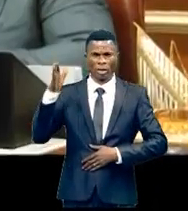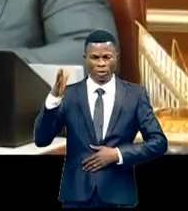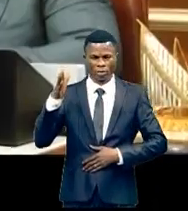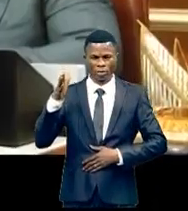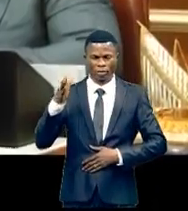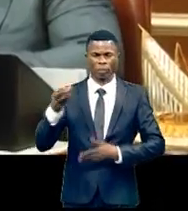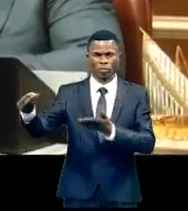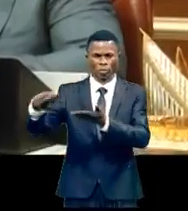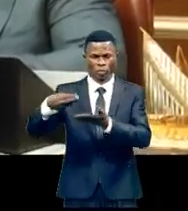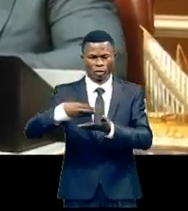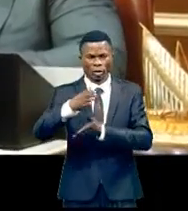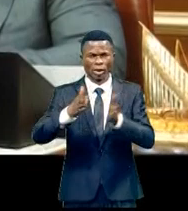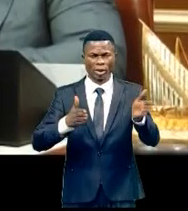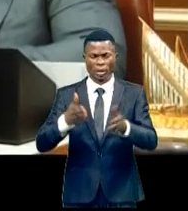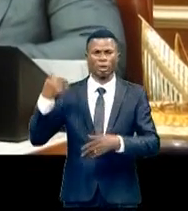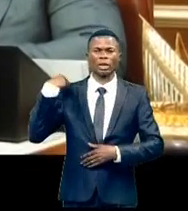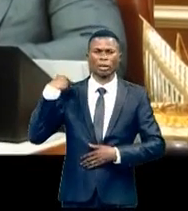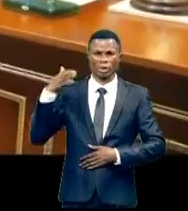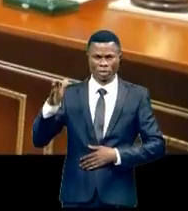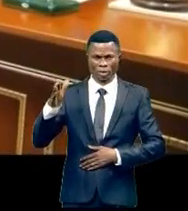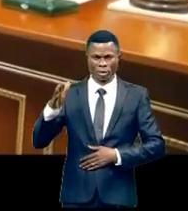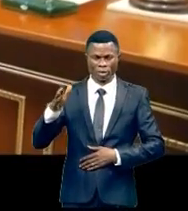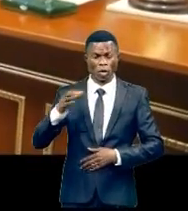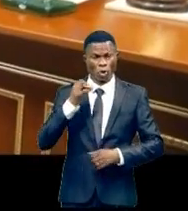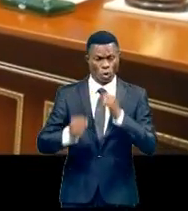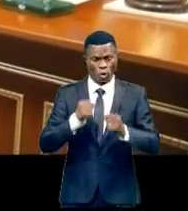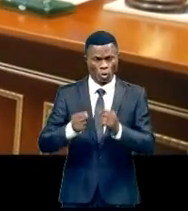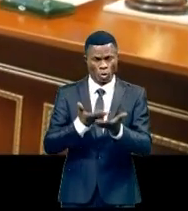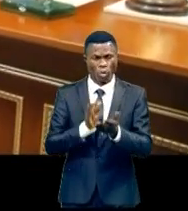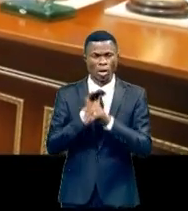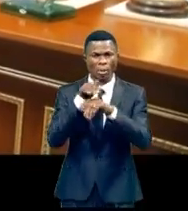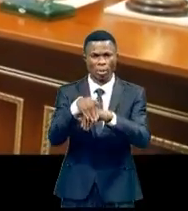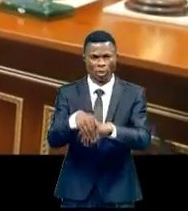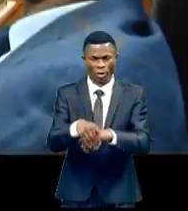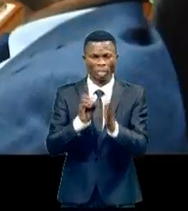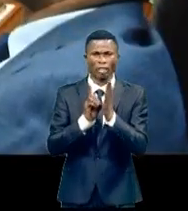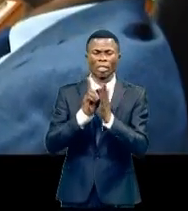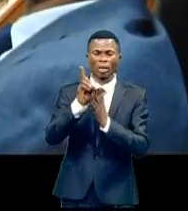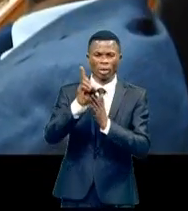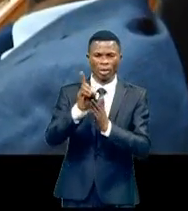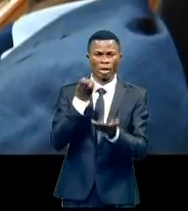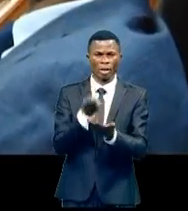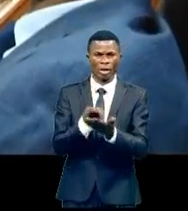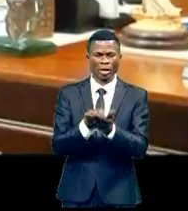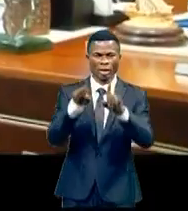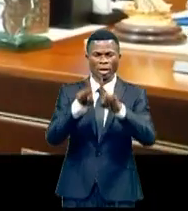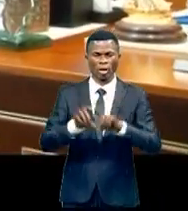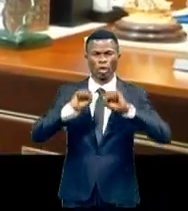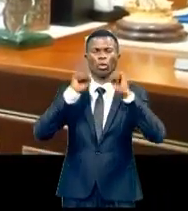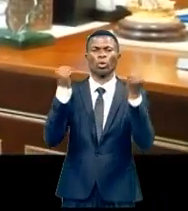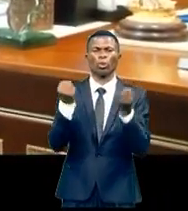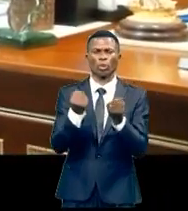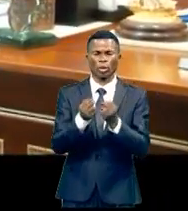meilleure mobilisation des recettes publiques. Ces efforts contribueront au développement économique et social de